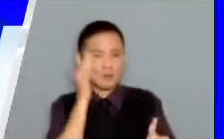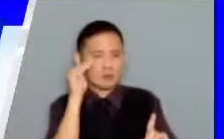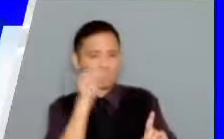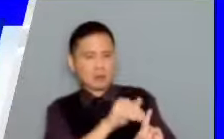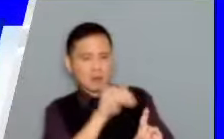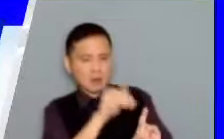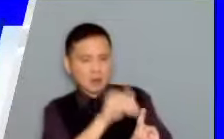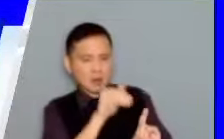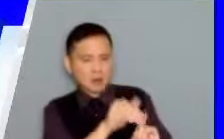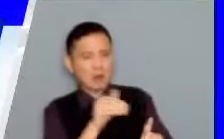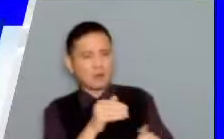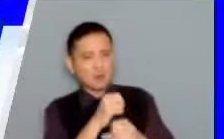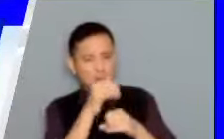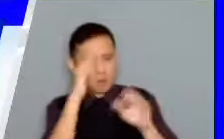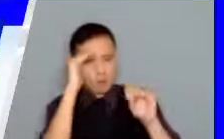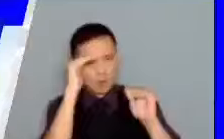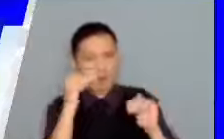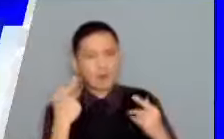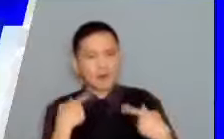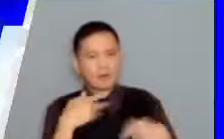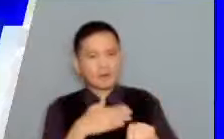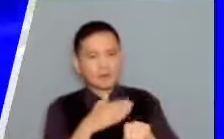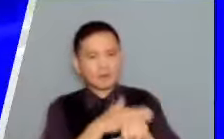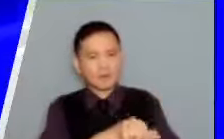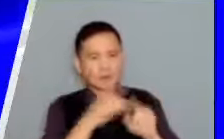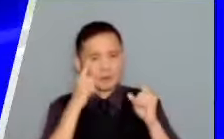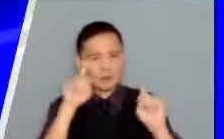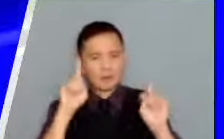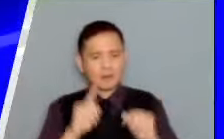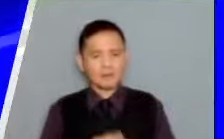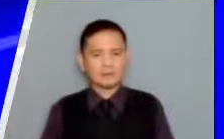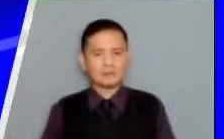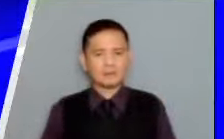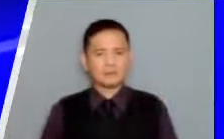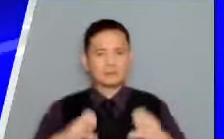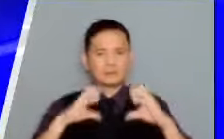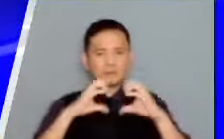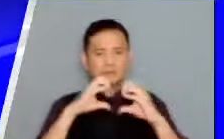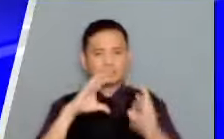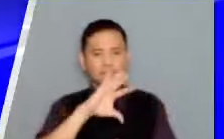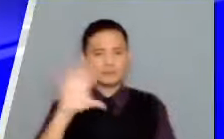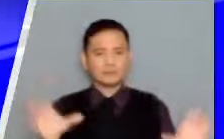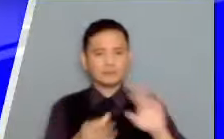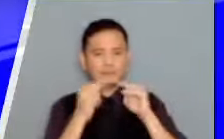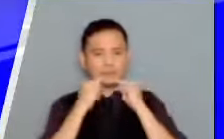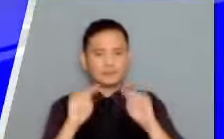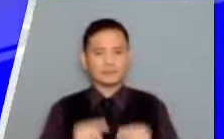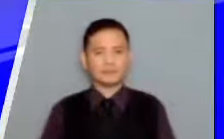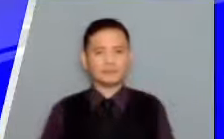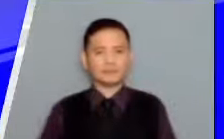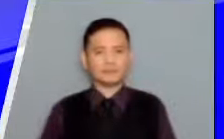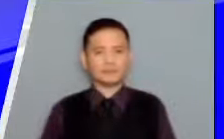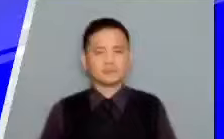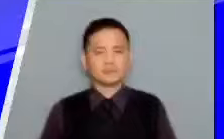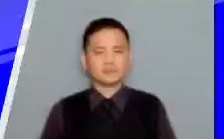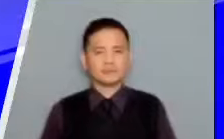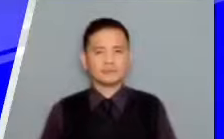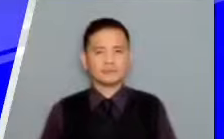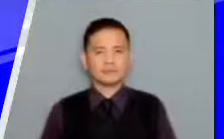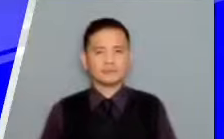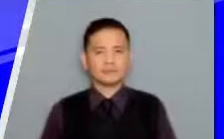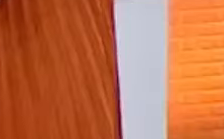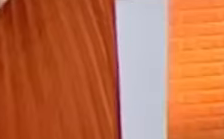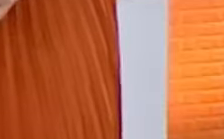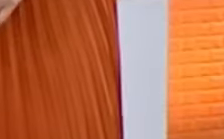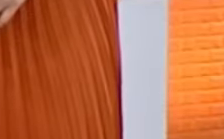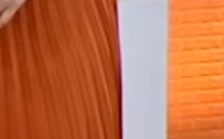maganda ito ang unang balita sa nima refran para sa GMA integrated news Wala tinamper